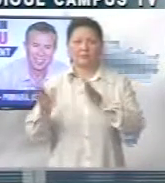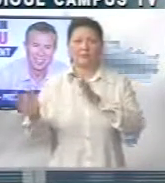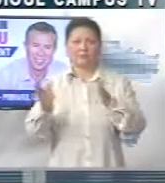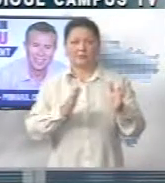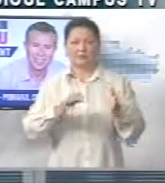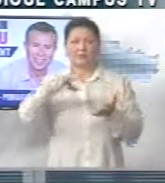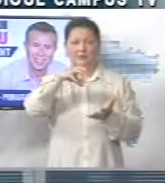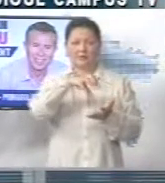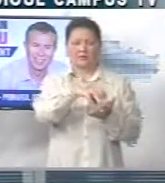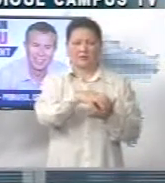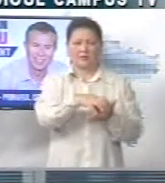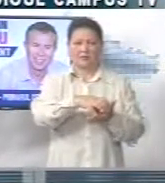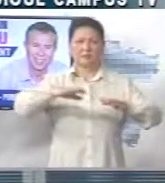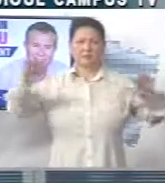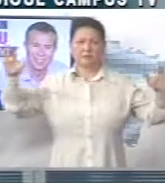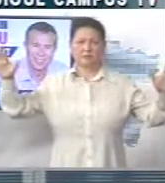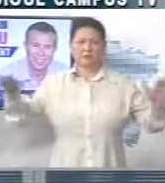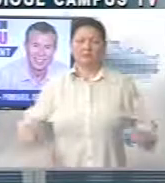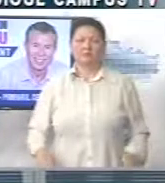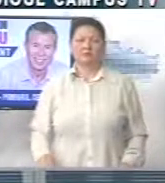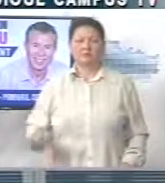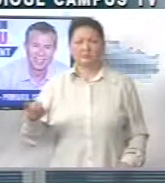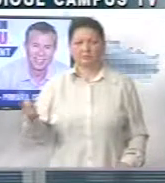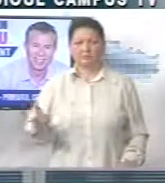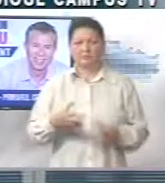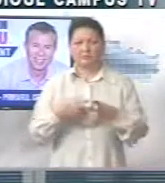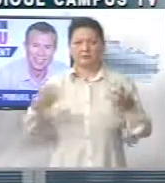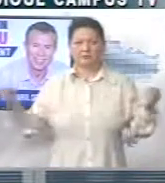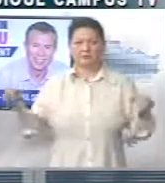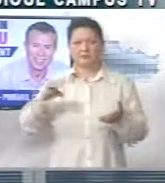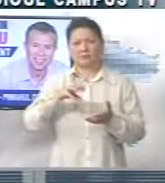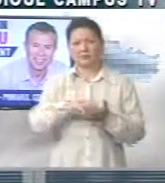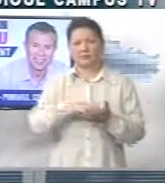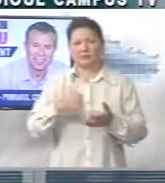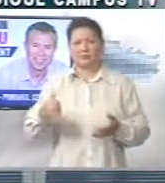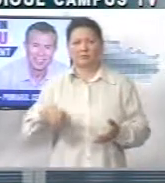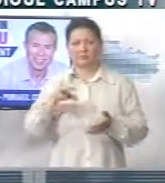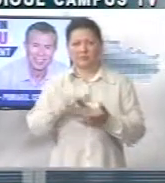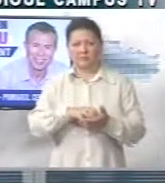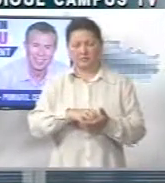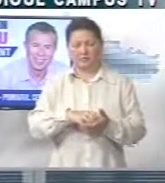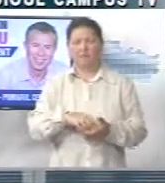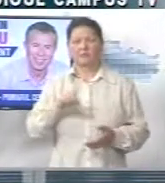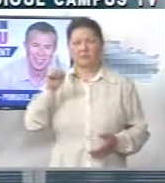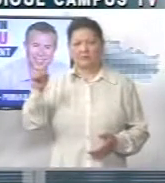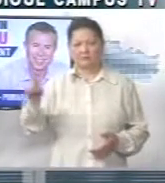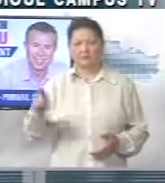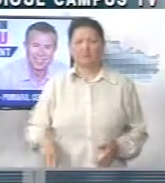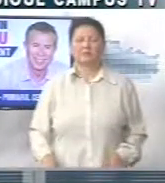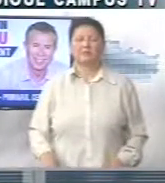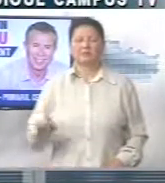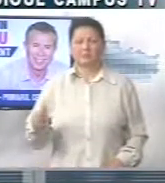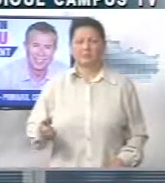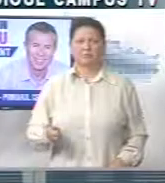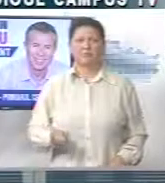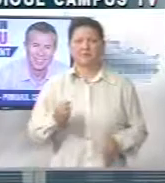comună foarte mare și foarte mulți locuitori care locuiesc acolo și muncesc în municipiul Buzău și